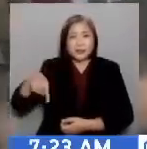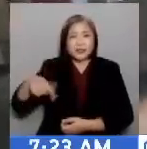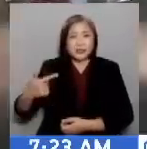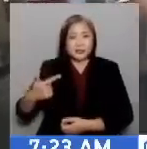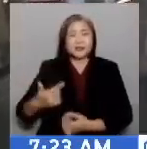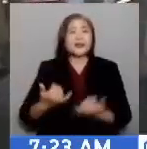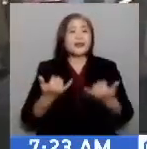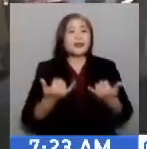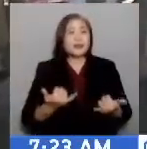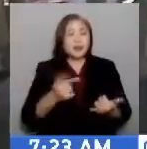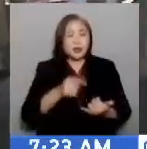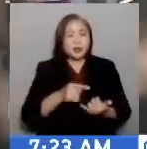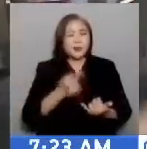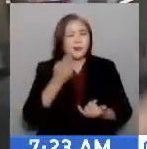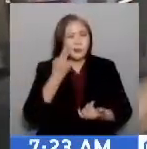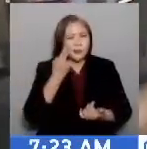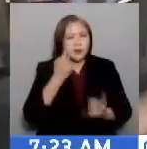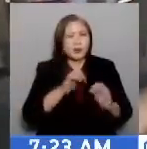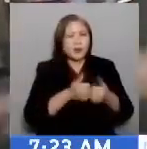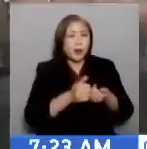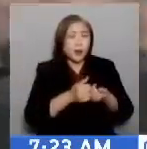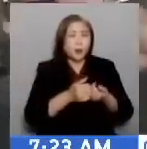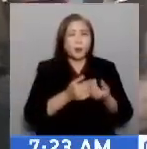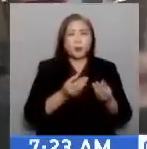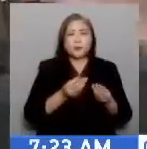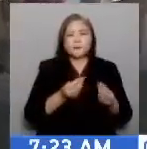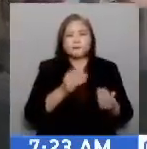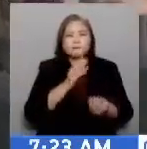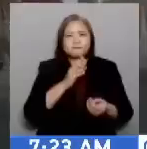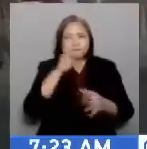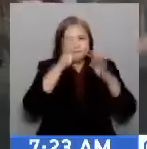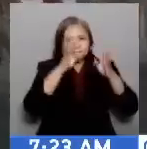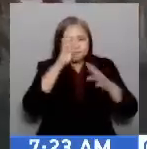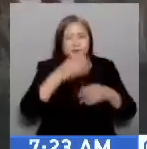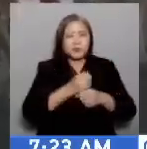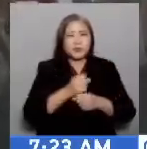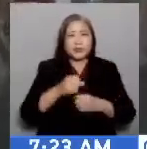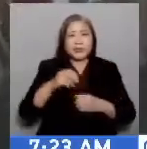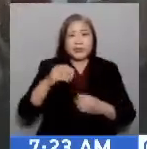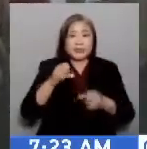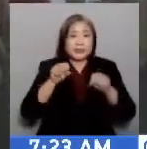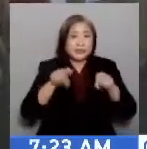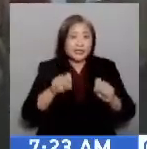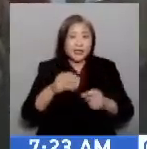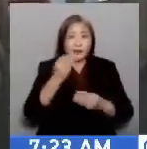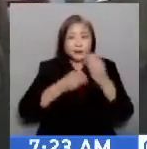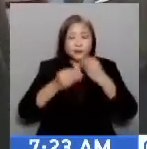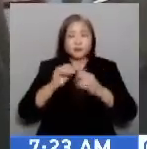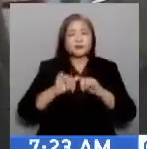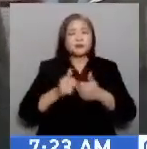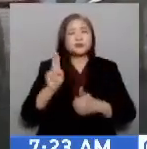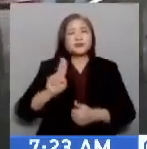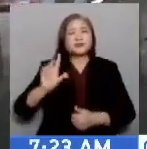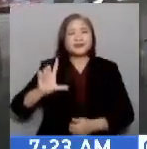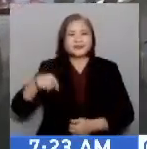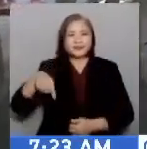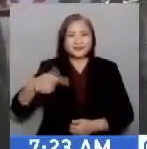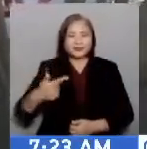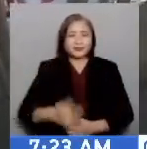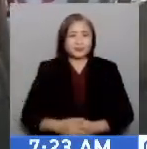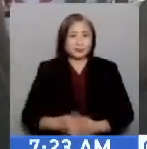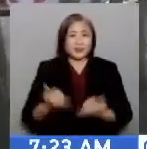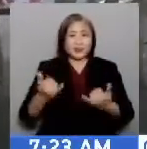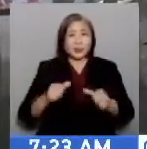ng mga nagtitinda dito, yung mga karinderya dito na gumagamit ng LPG dahil nga ngayon ho ay medyo patuloy yung pagtaas ng presyo